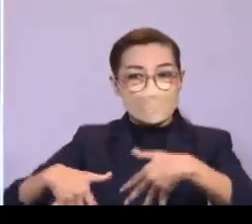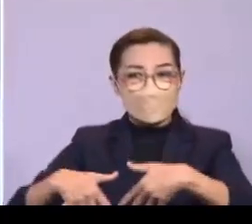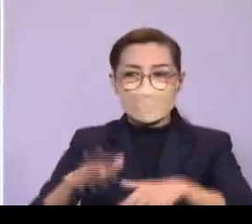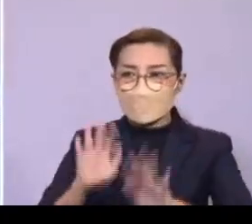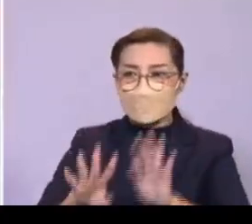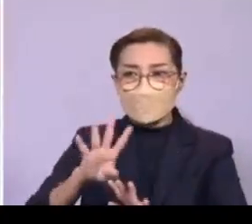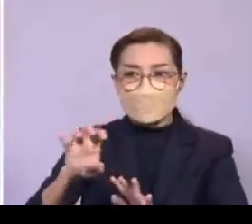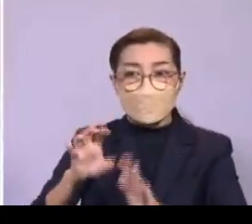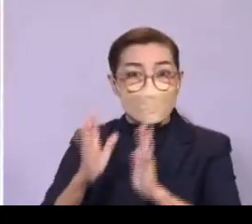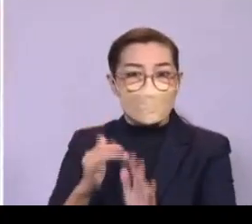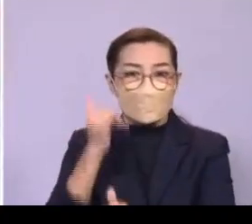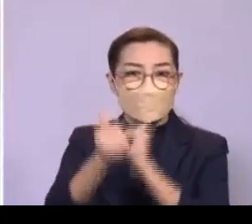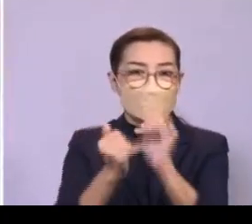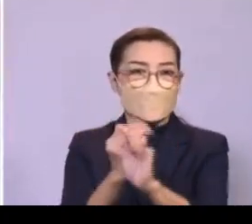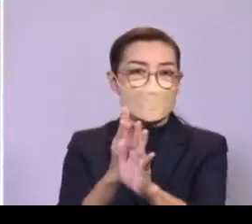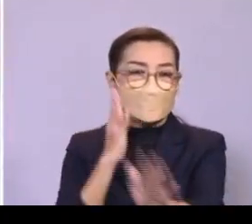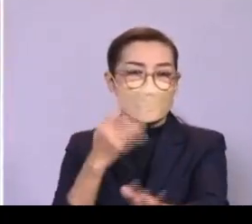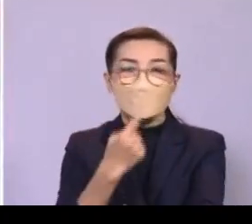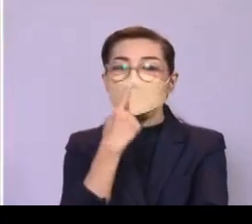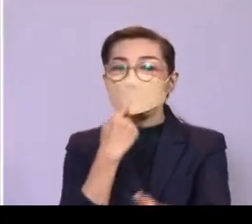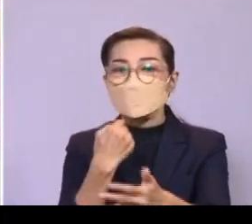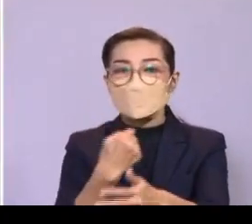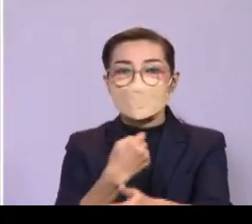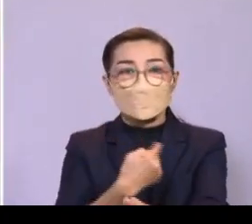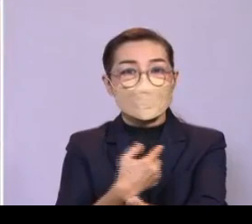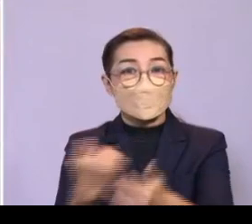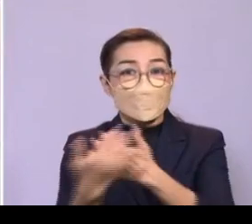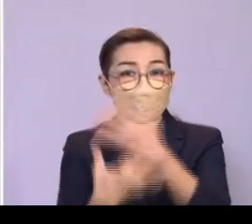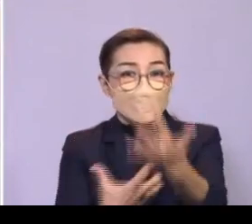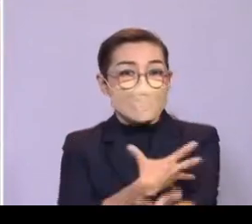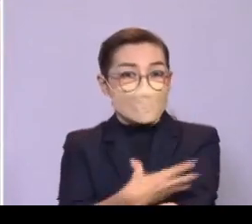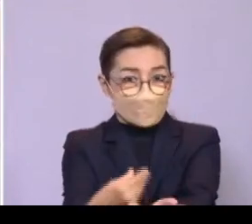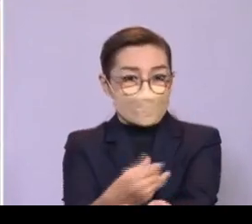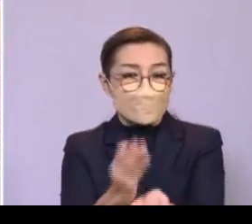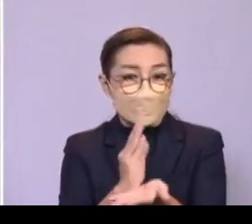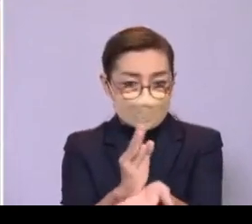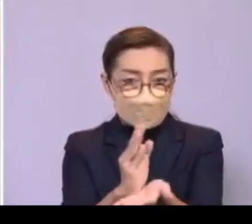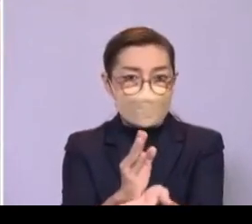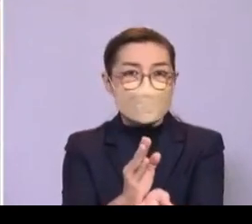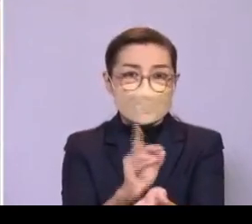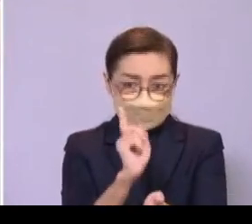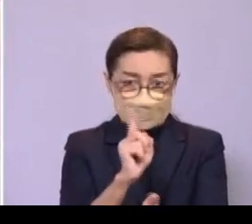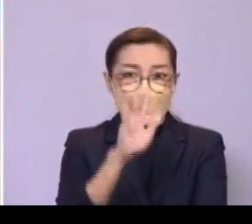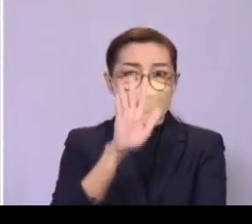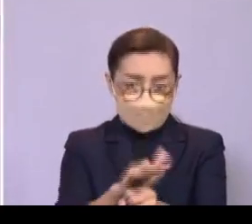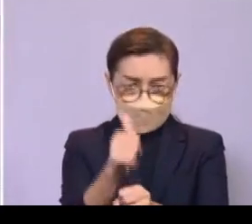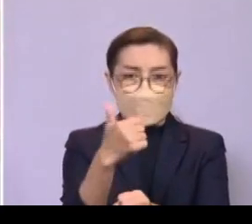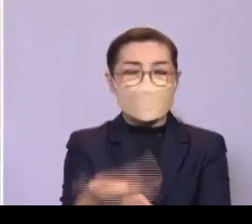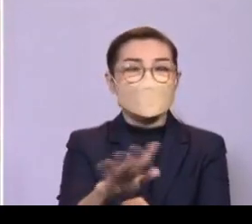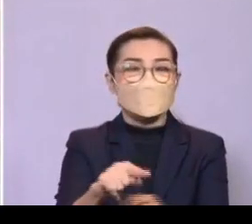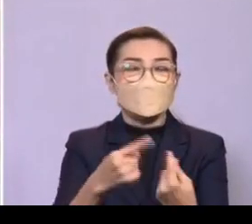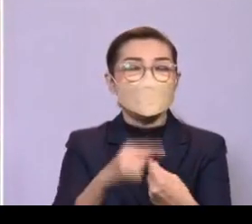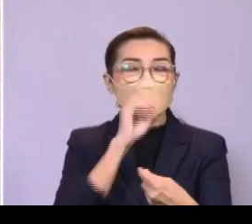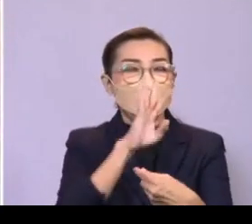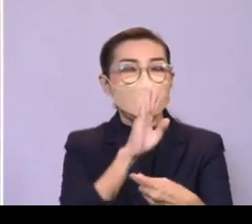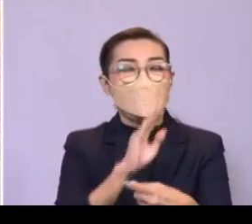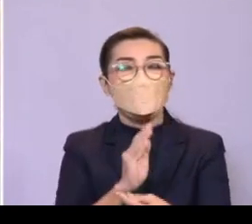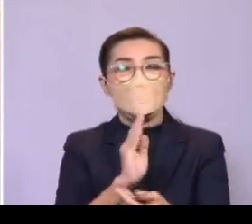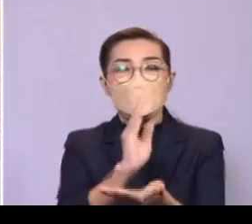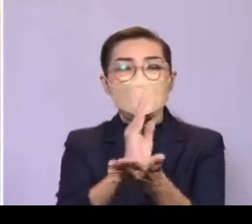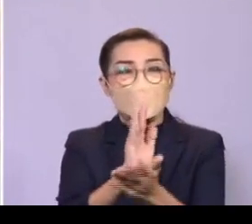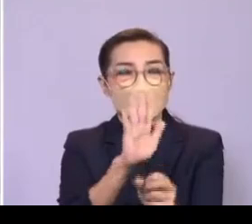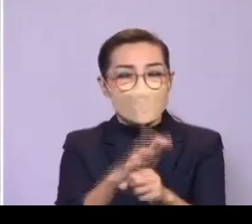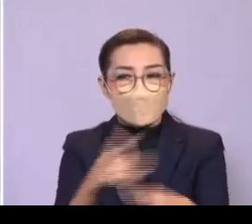คนแม้จะเพียงพอจนทางโรงพยาบาลประกาศปิดรับบริจาคไปแล้วแต่ด้วยแรงศรัทธาล้นหลามที่ต้องการช่วยเหลือเพื่อนมนุษย์จนตกค้